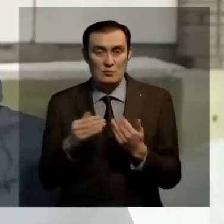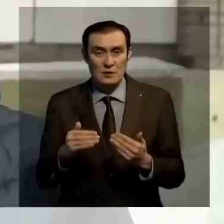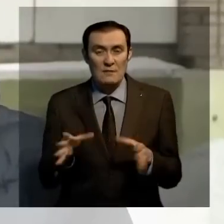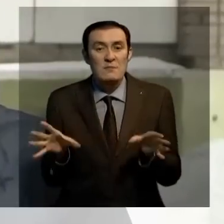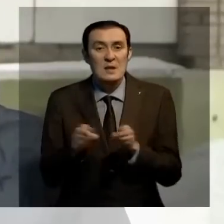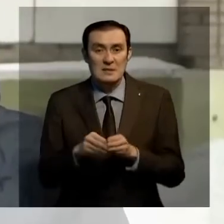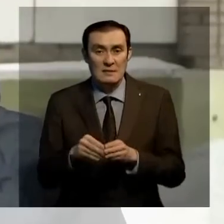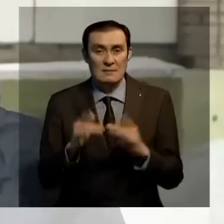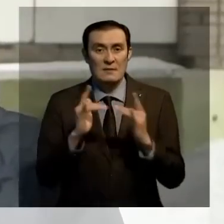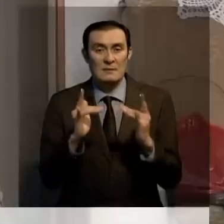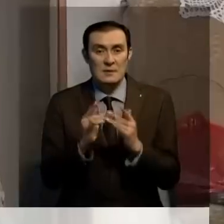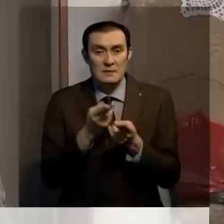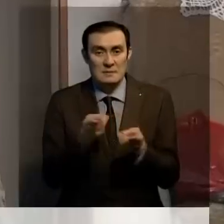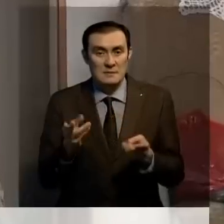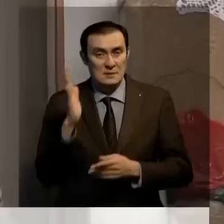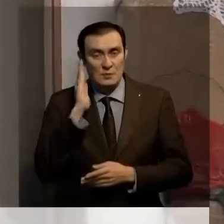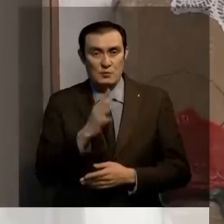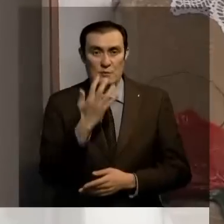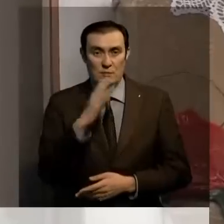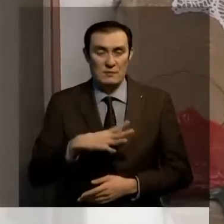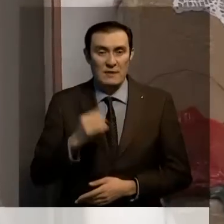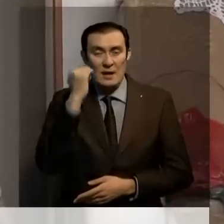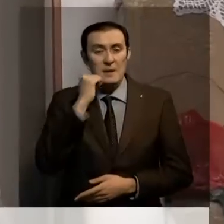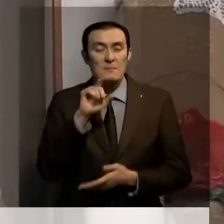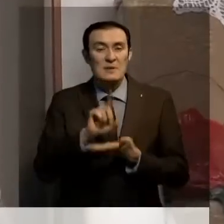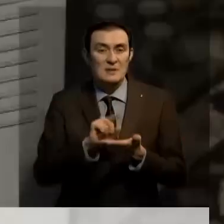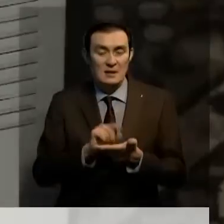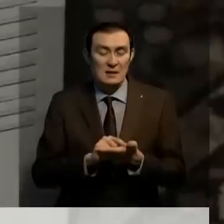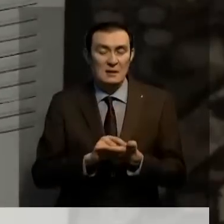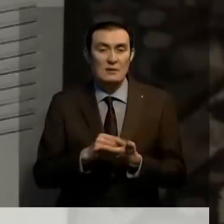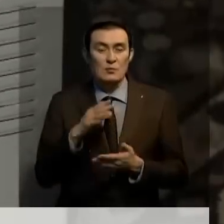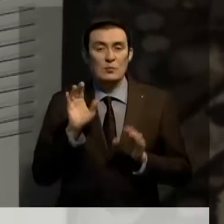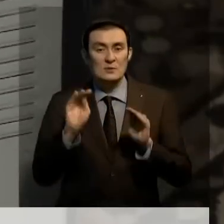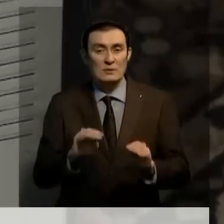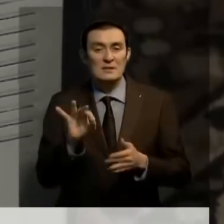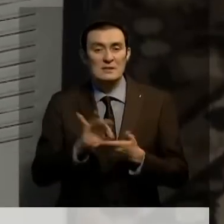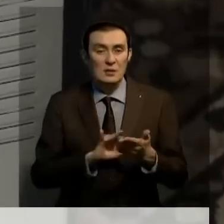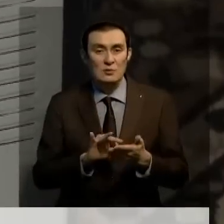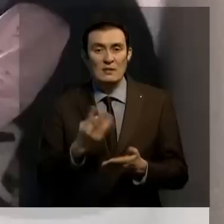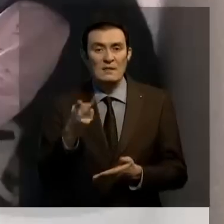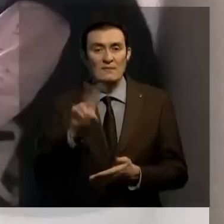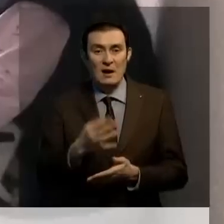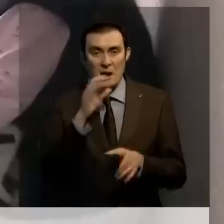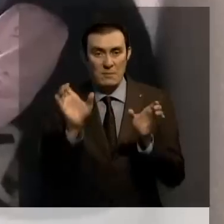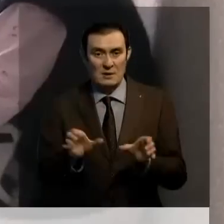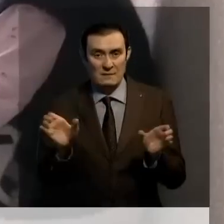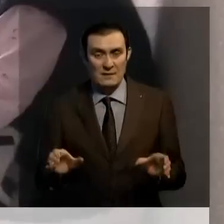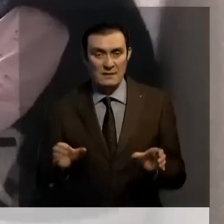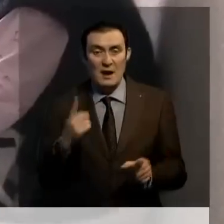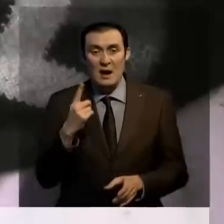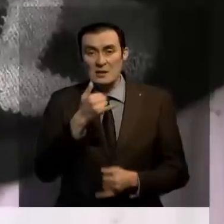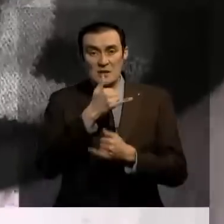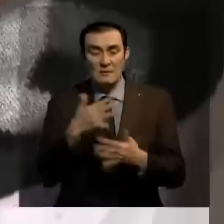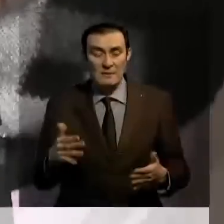сплю, в одной комнате, чтобы согреться. Одинокая пенсионерка Людмила Королева в спальне поставила сразу два обогревателя. Один не